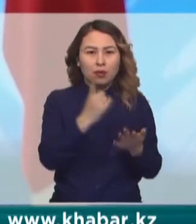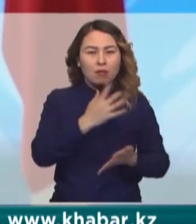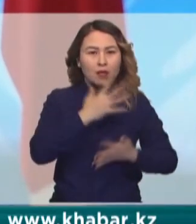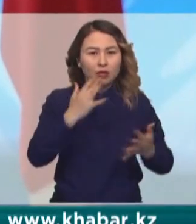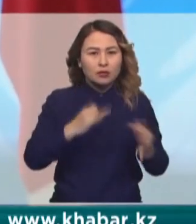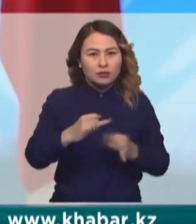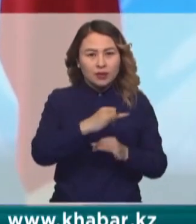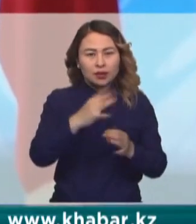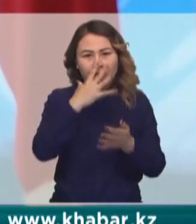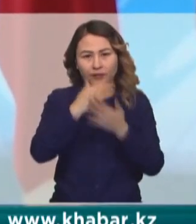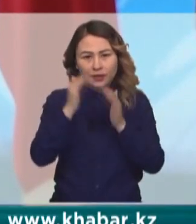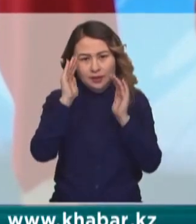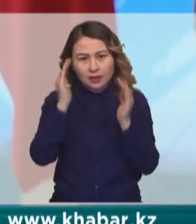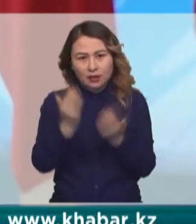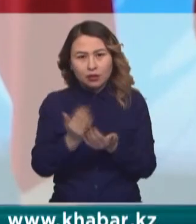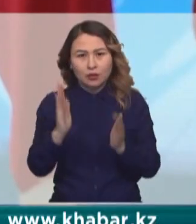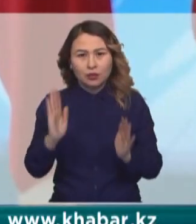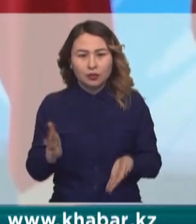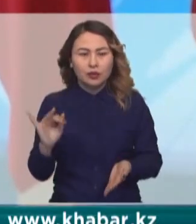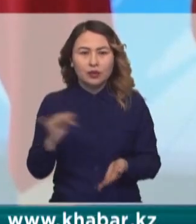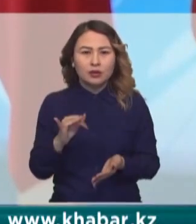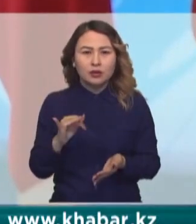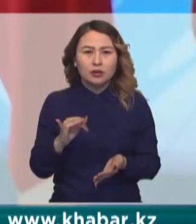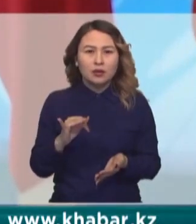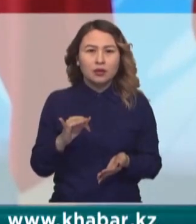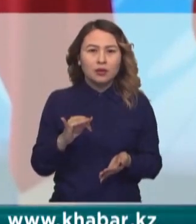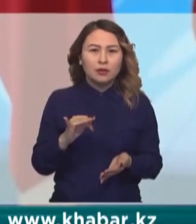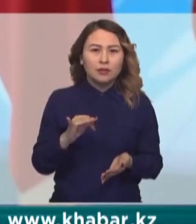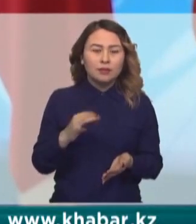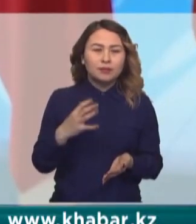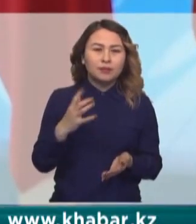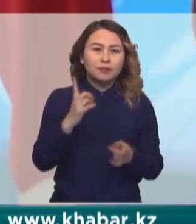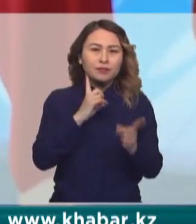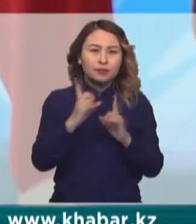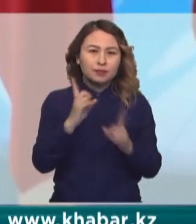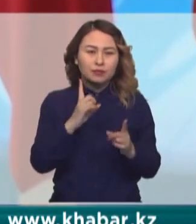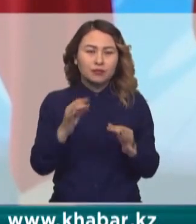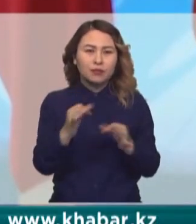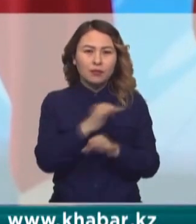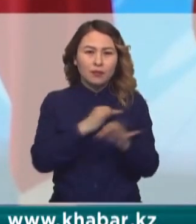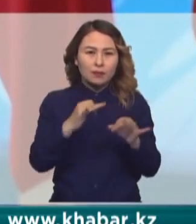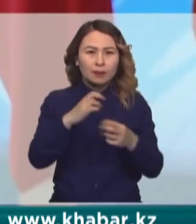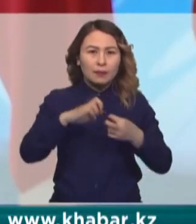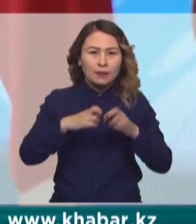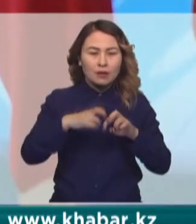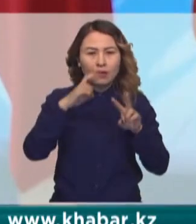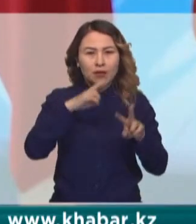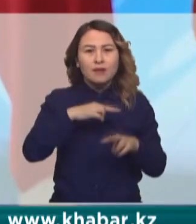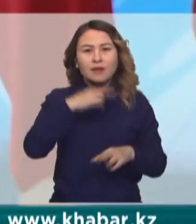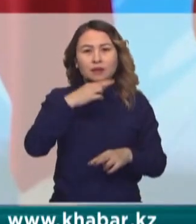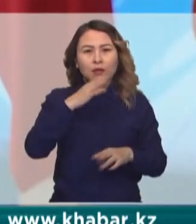және өзара жабық отырыста біз негізгі үкіметаралық кеңесте айтылатын мәселелерді қадағалап бақылайтын